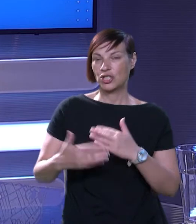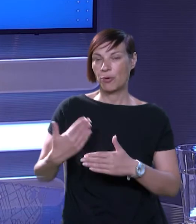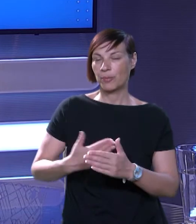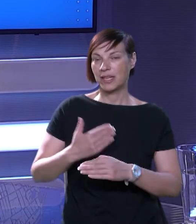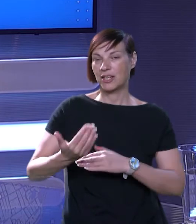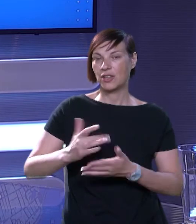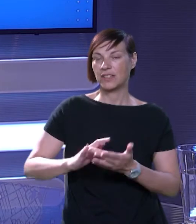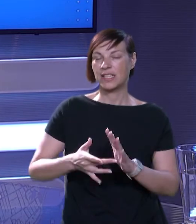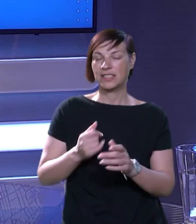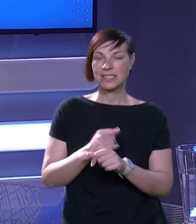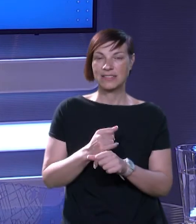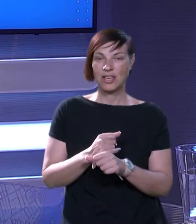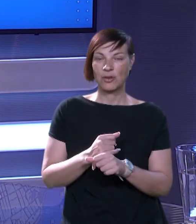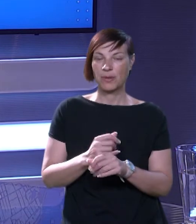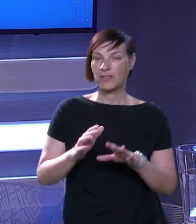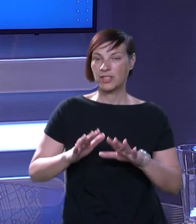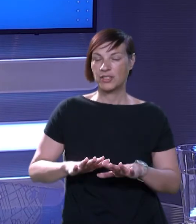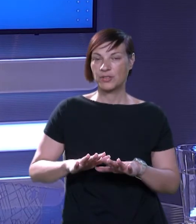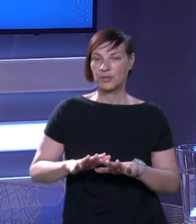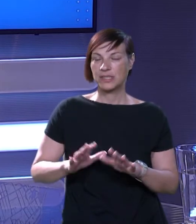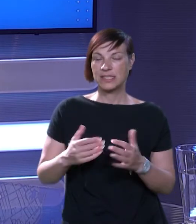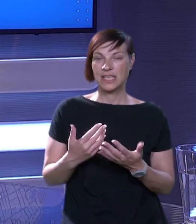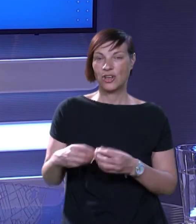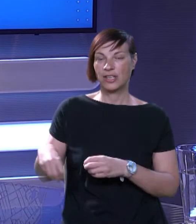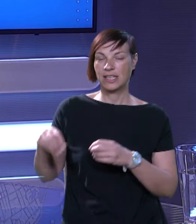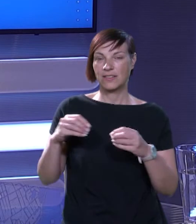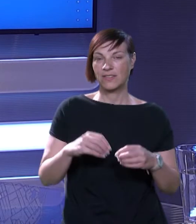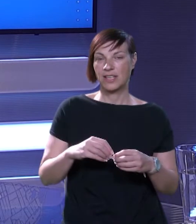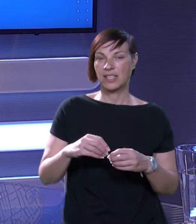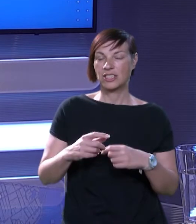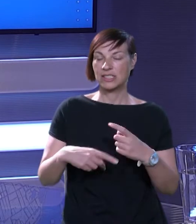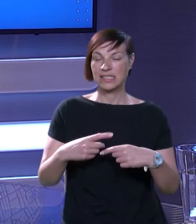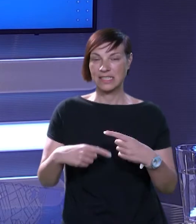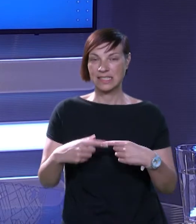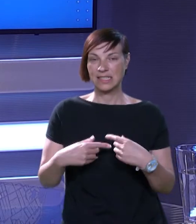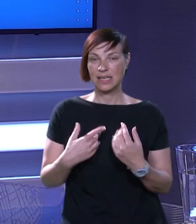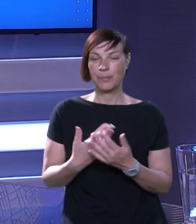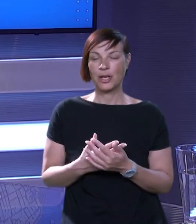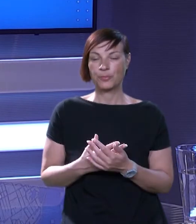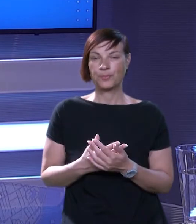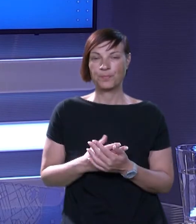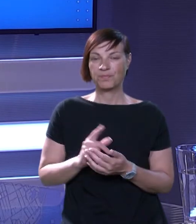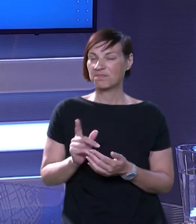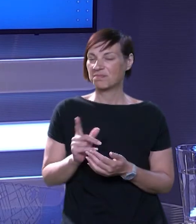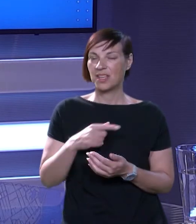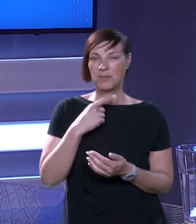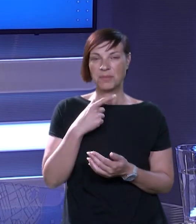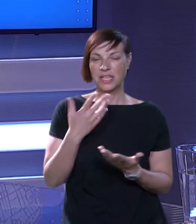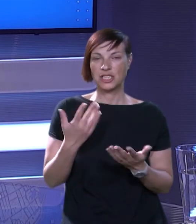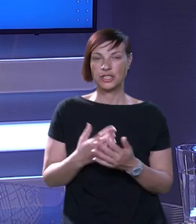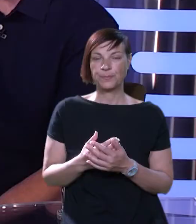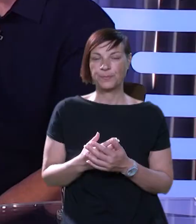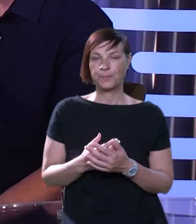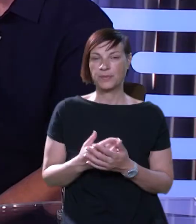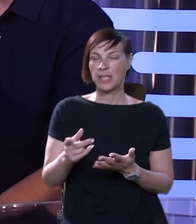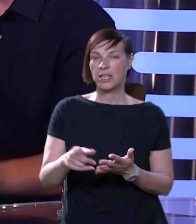prije njih, sve obavio i sjeo na avion i vratio se i odmah snimao. Znači, to je Gogo. Nemam drugo šta. Vi